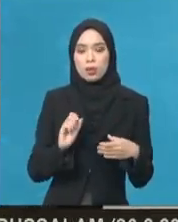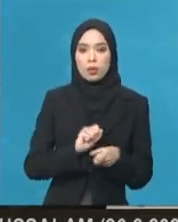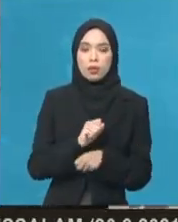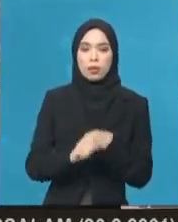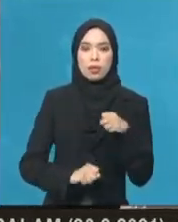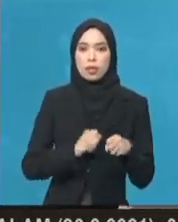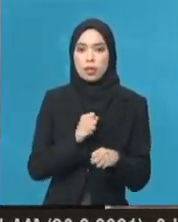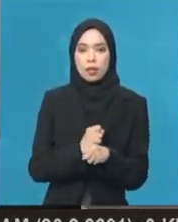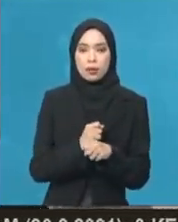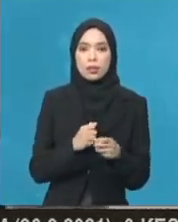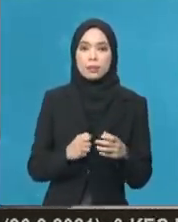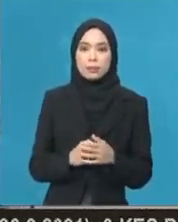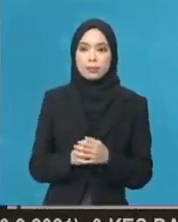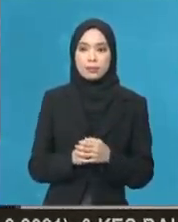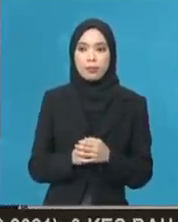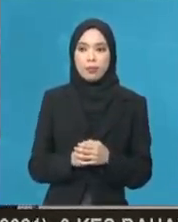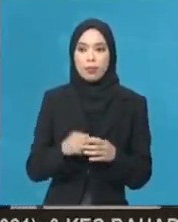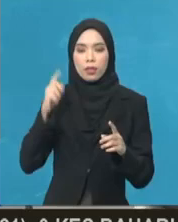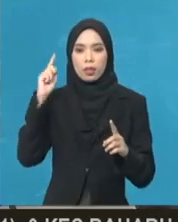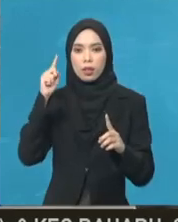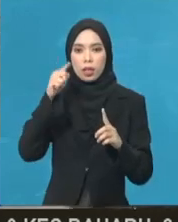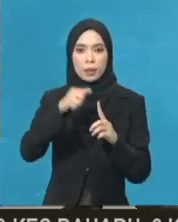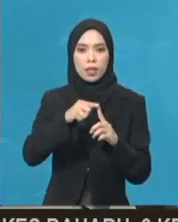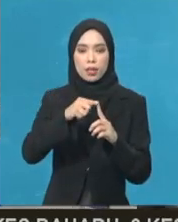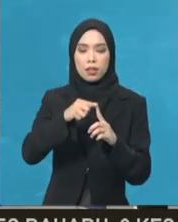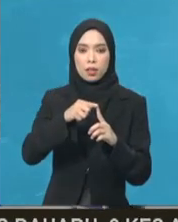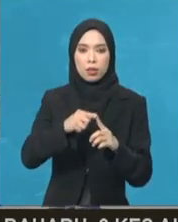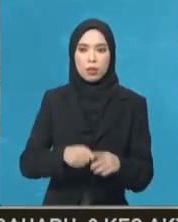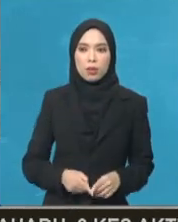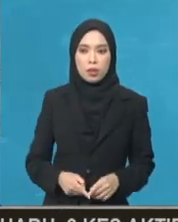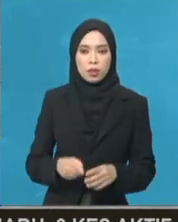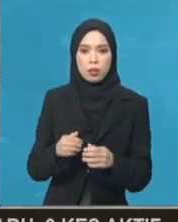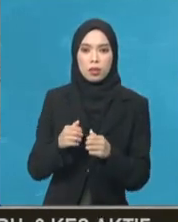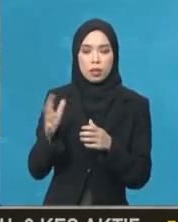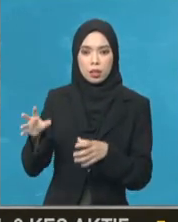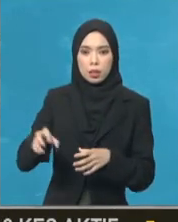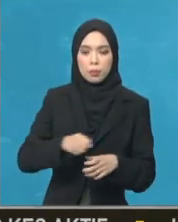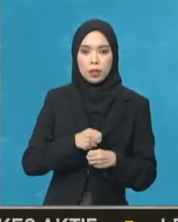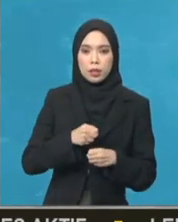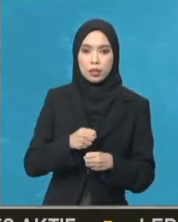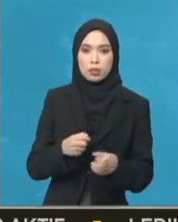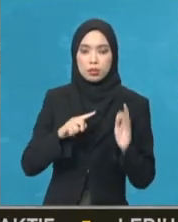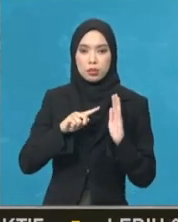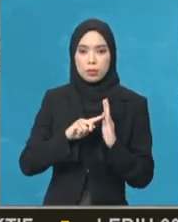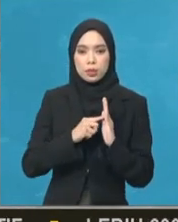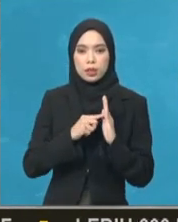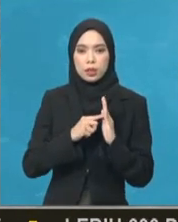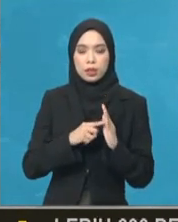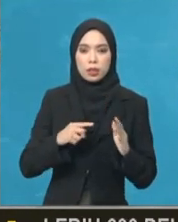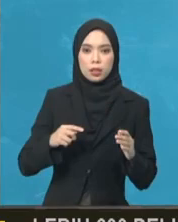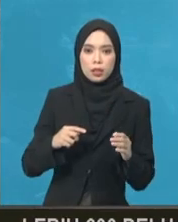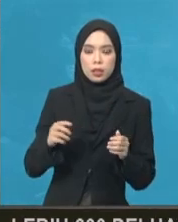bermula tahun 2016 berbuat lambat ke arah memanfaatkan sumber dan kemahiran yang sedih ada secara